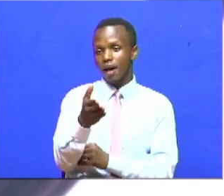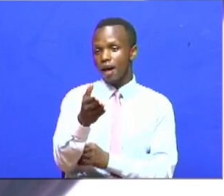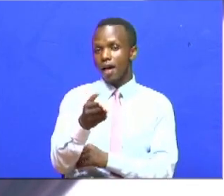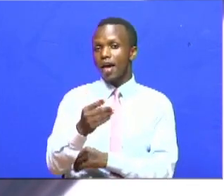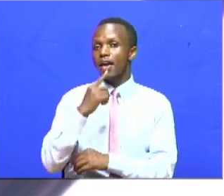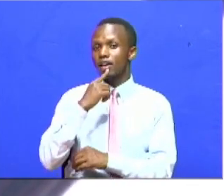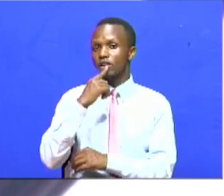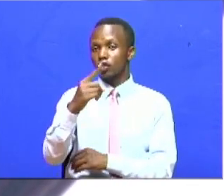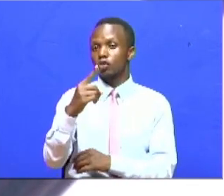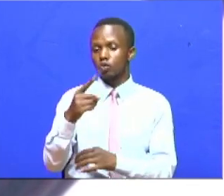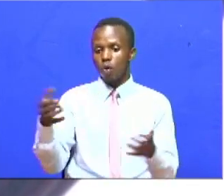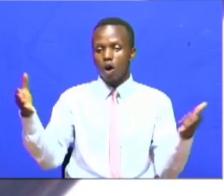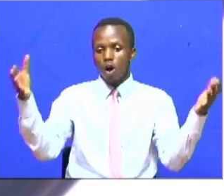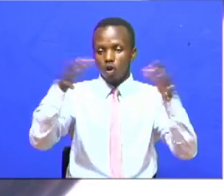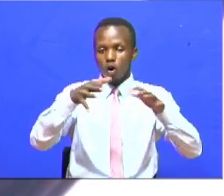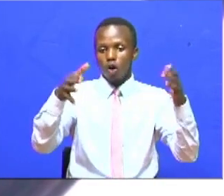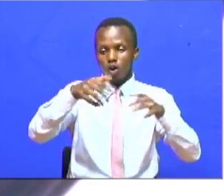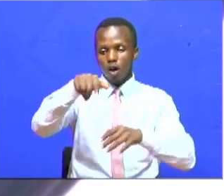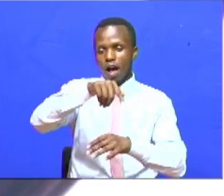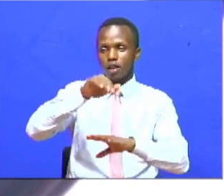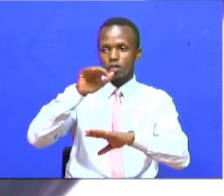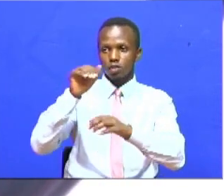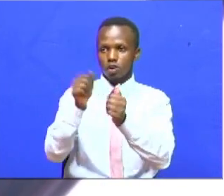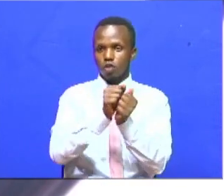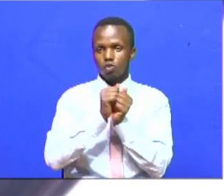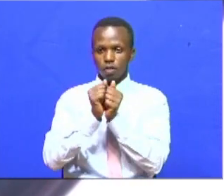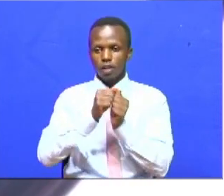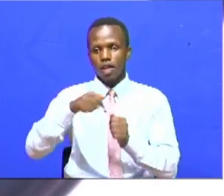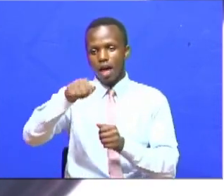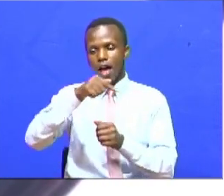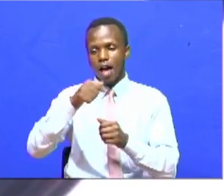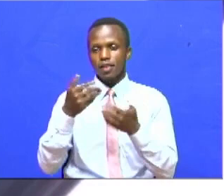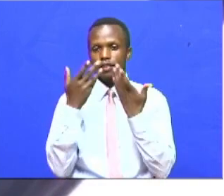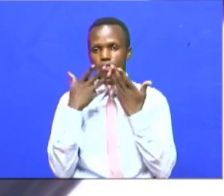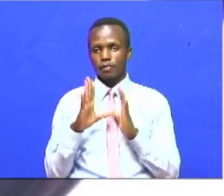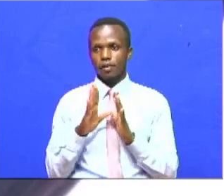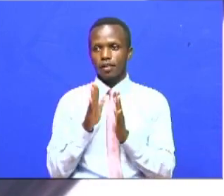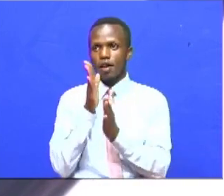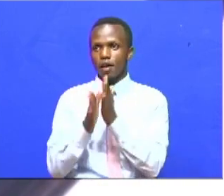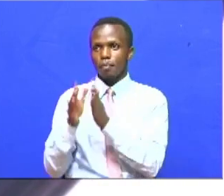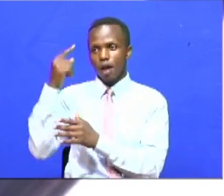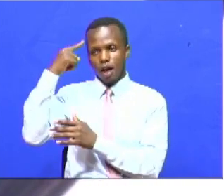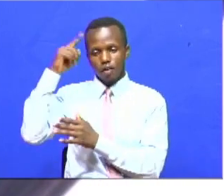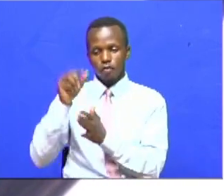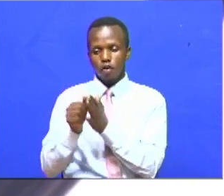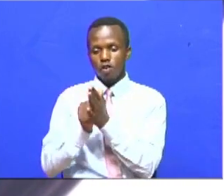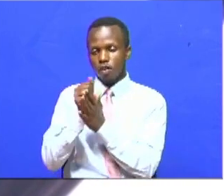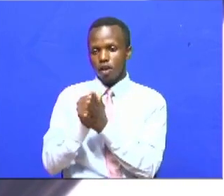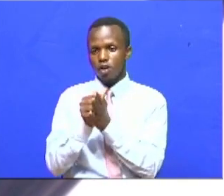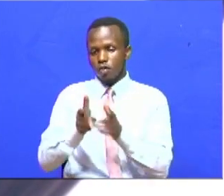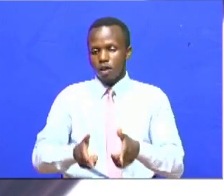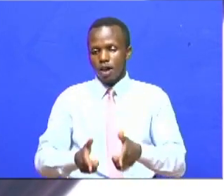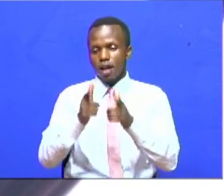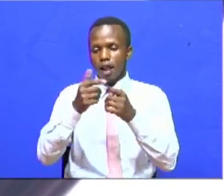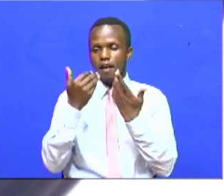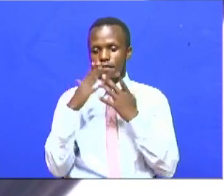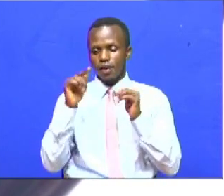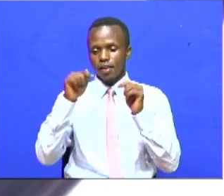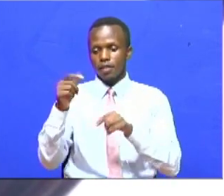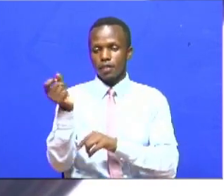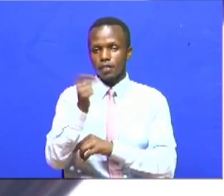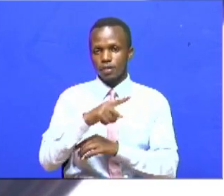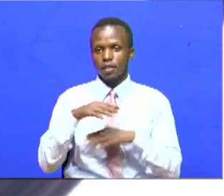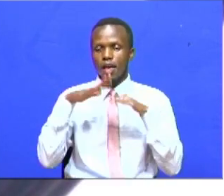ukahakikisha umetuita pamoja. Sasa tunamalizia master plan ya Nairobi Railway City inaisha mwezi huu. Mwaka kesho